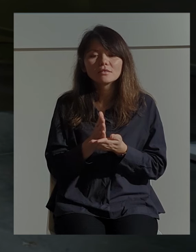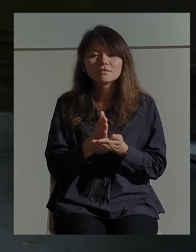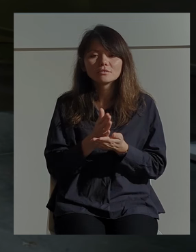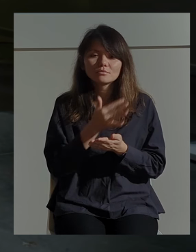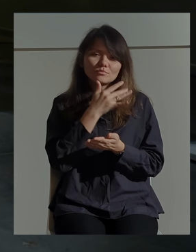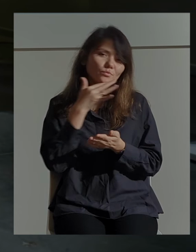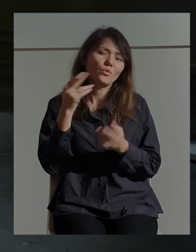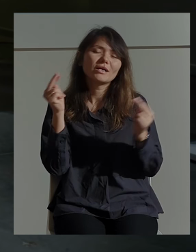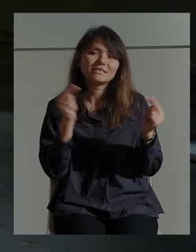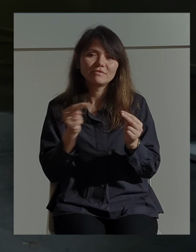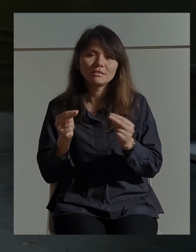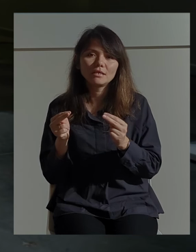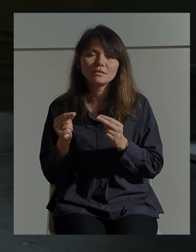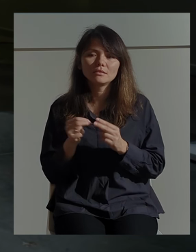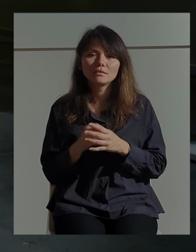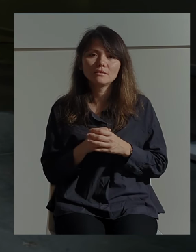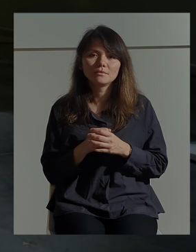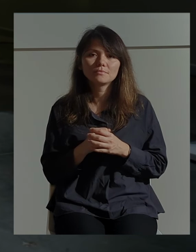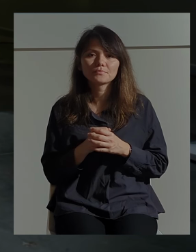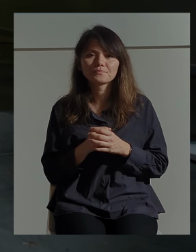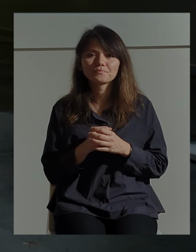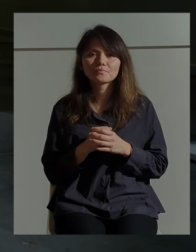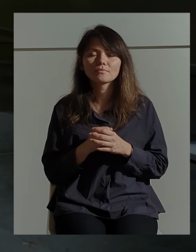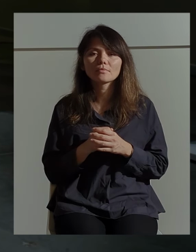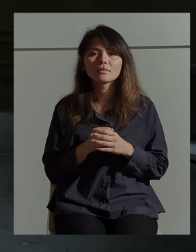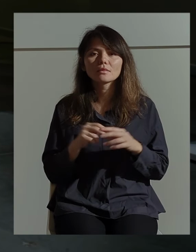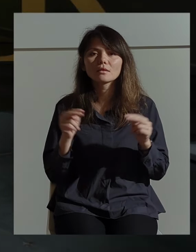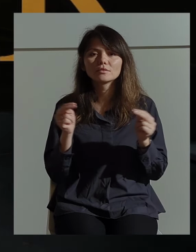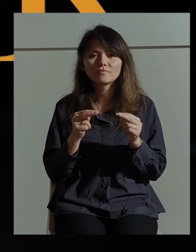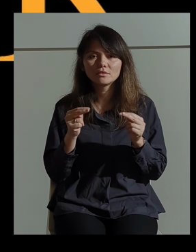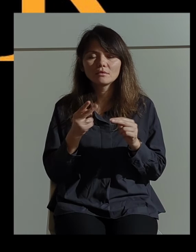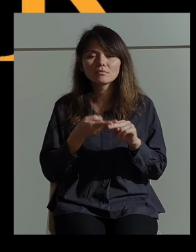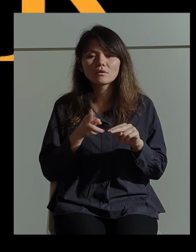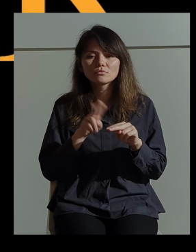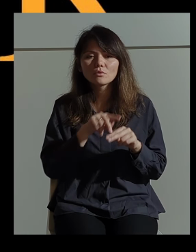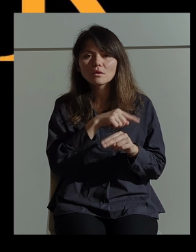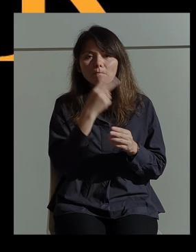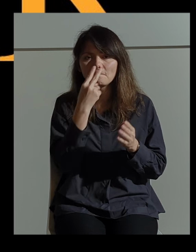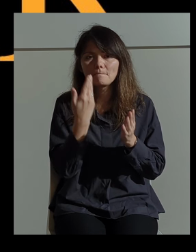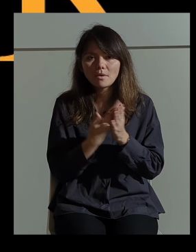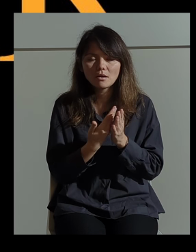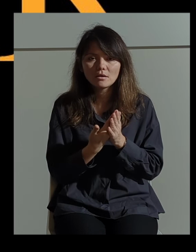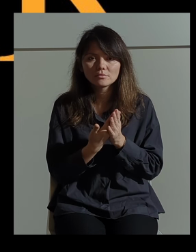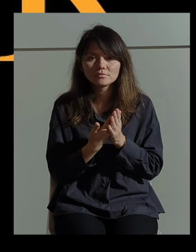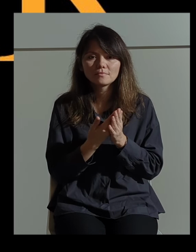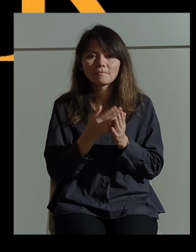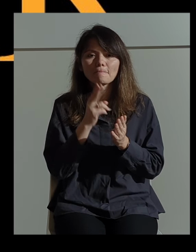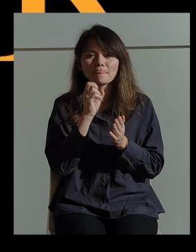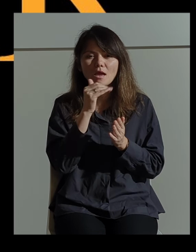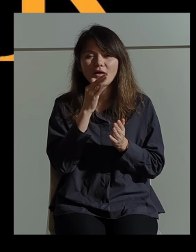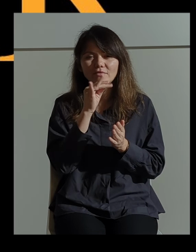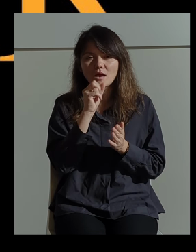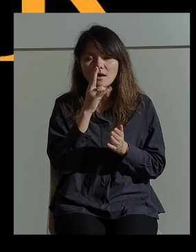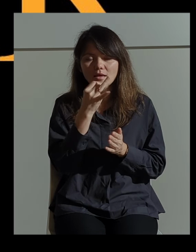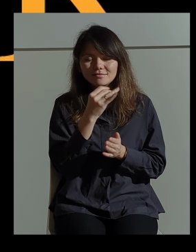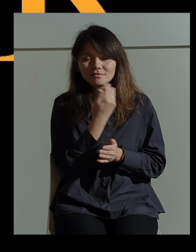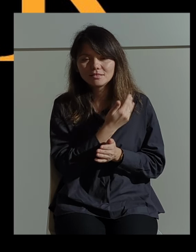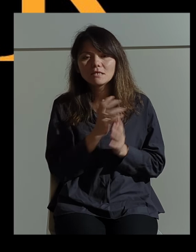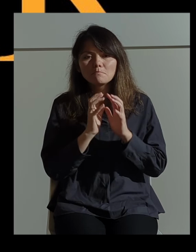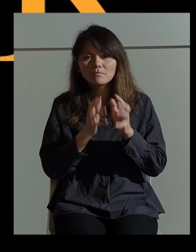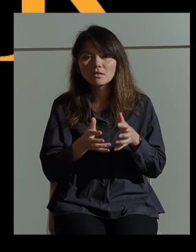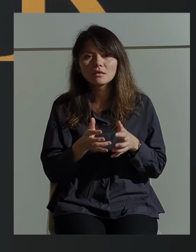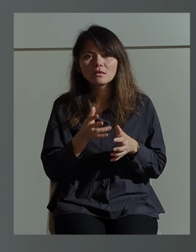количество свидетелей Да свидетельств которые показывают что в общем конский мир Не такой уж инский Не